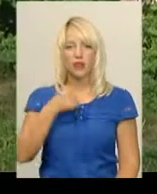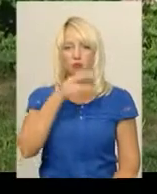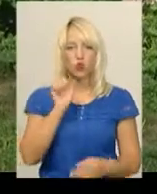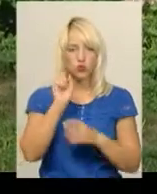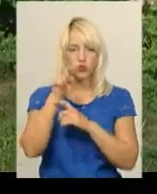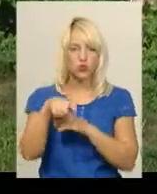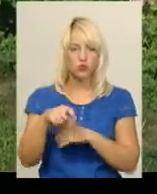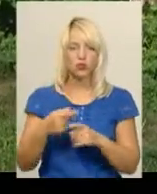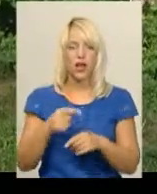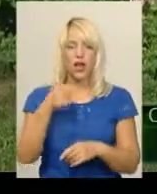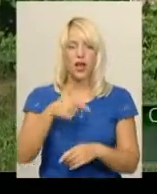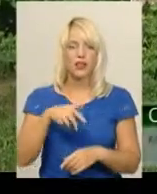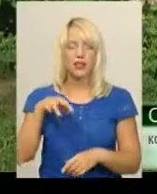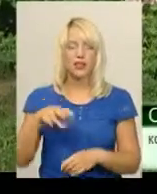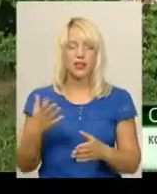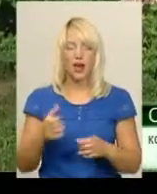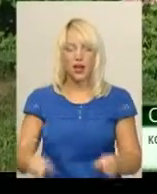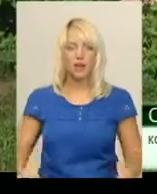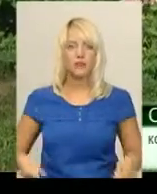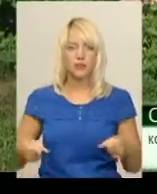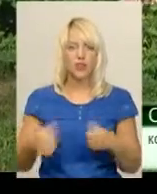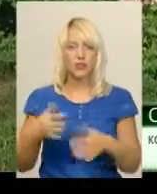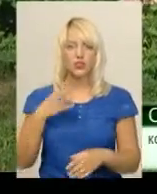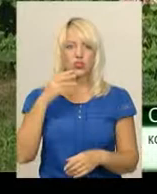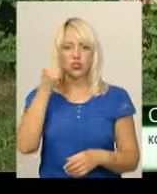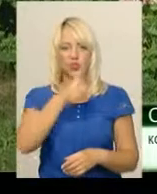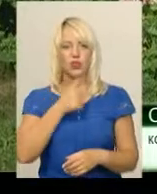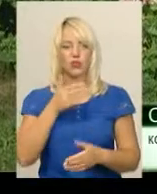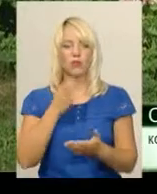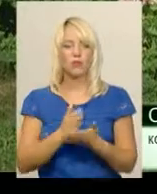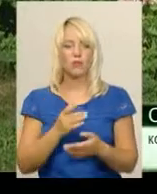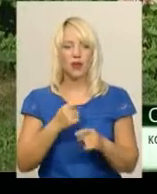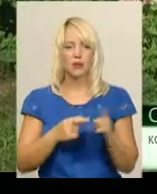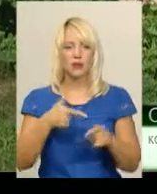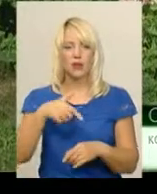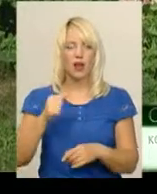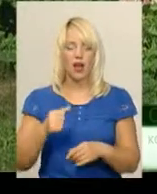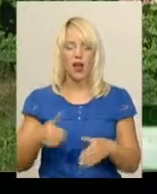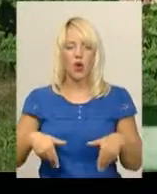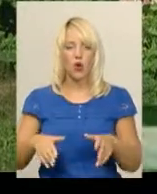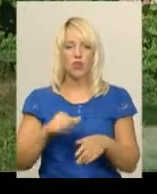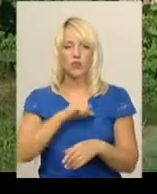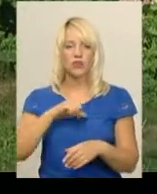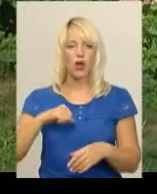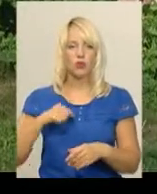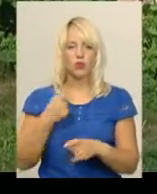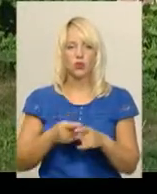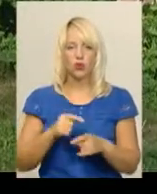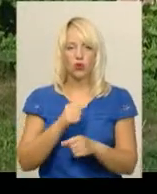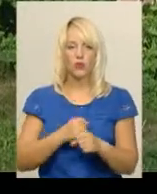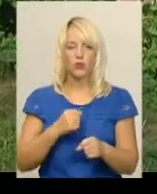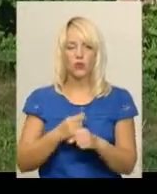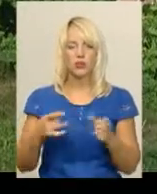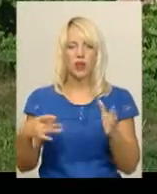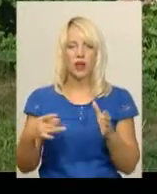Галина Мацкевич, яка пересувається на двох милицях вже 4 роки, має пів гектара городу та самотужки його обробляє. Це і